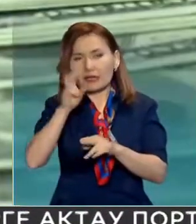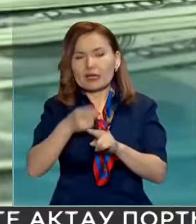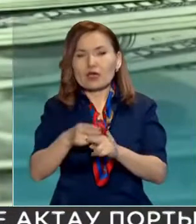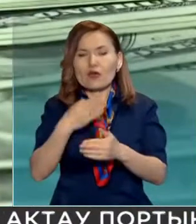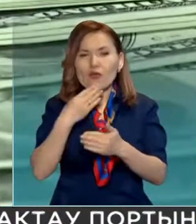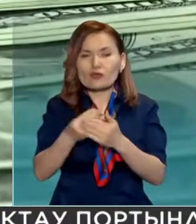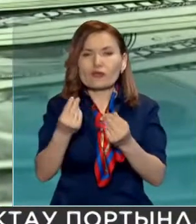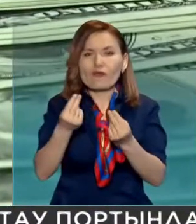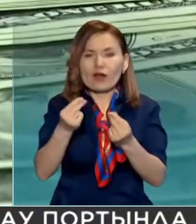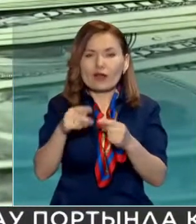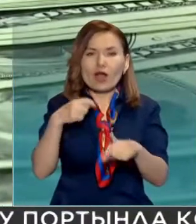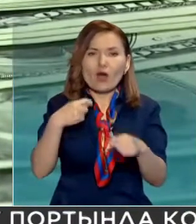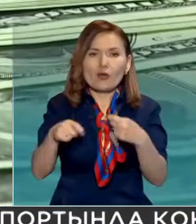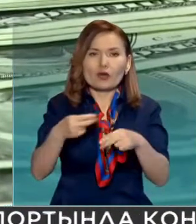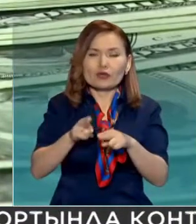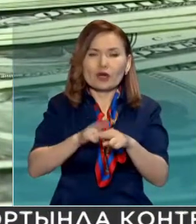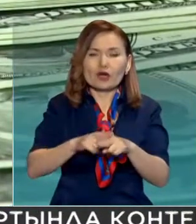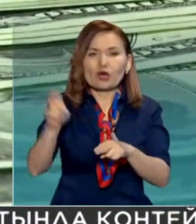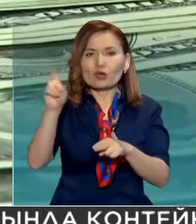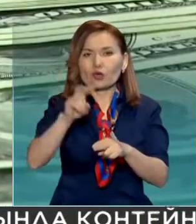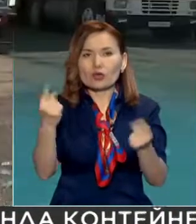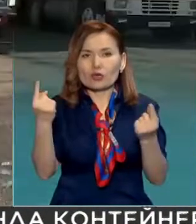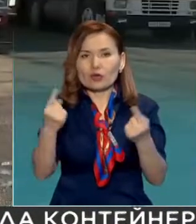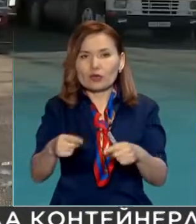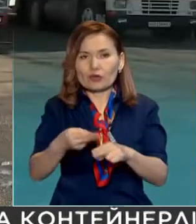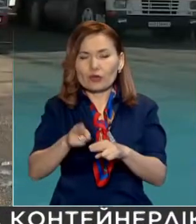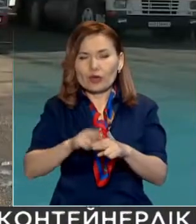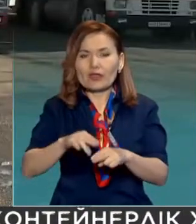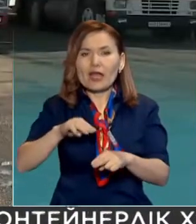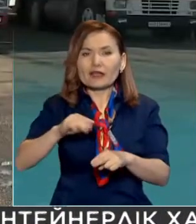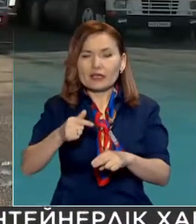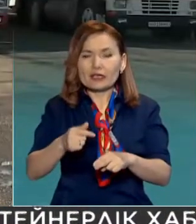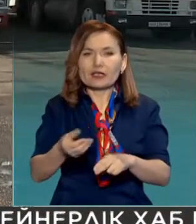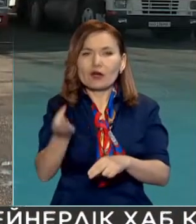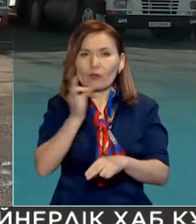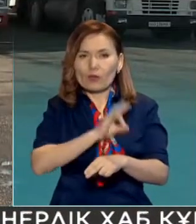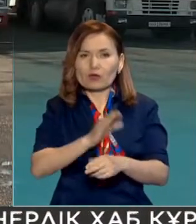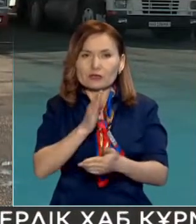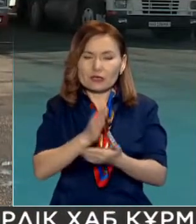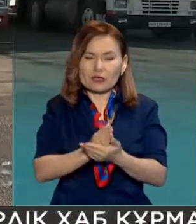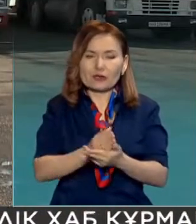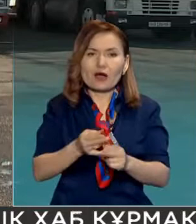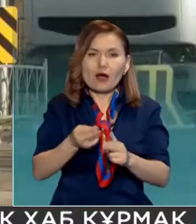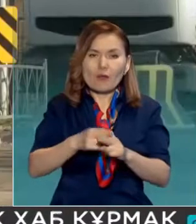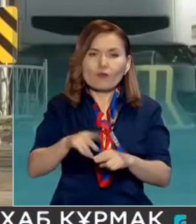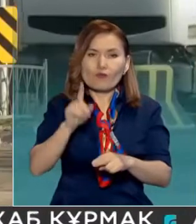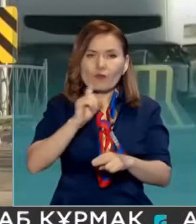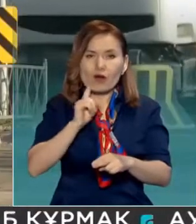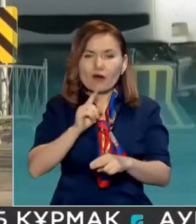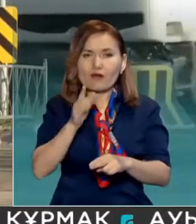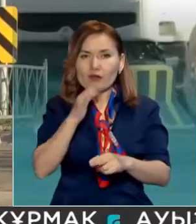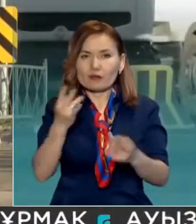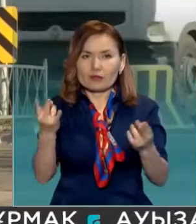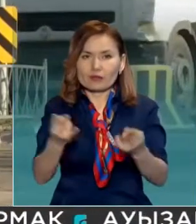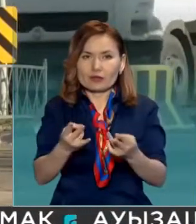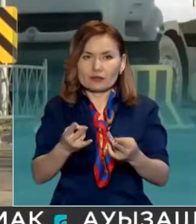жүргізсе, дедоларизация іске асатынын айтып отыр. Бұл теңгеге де оң әсер етері сөзсіз десе де, ол үшін уақыт қажет.